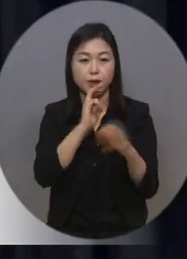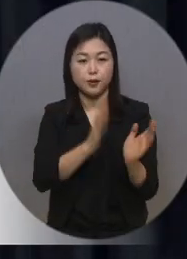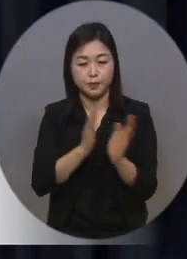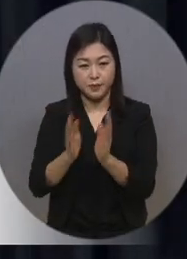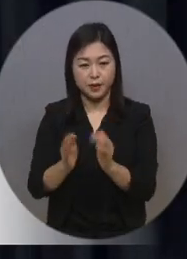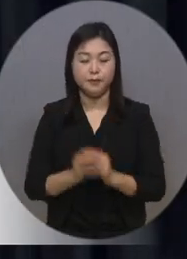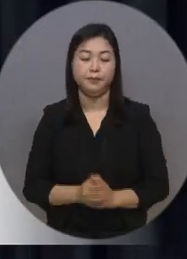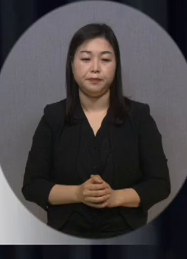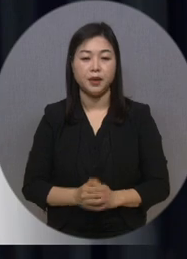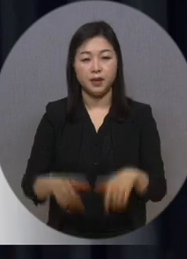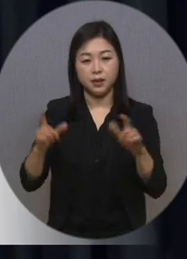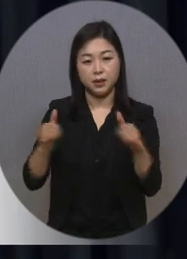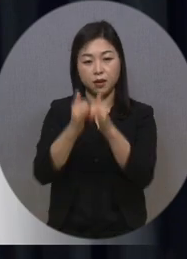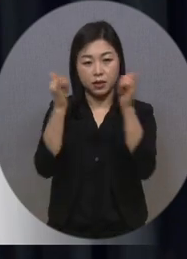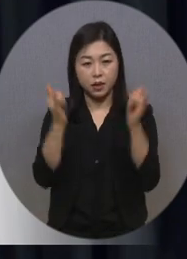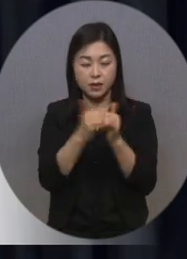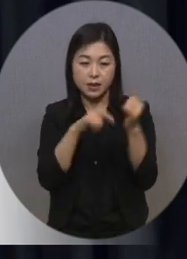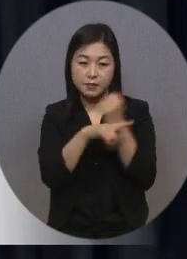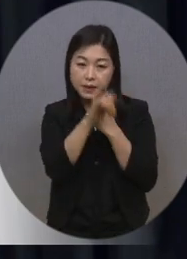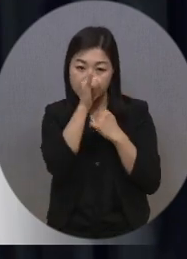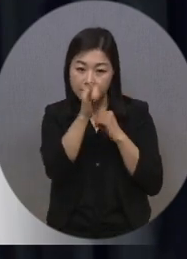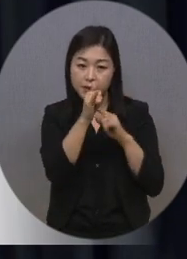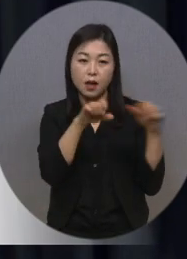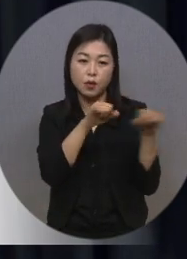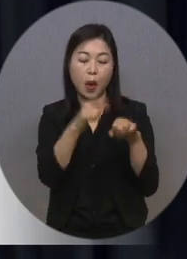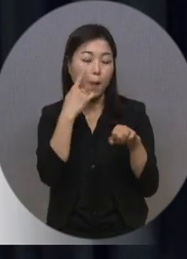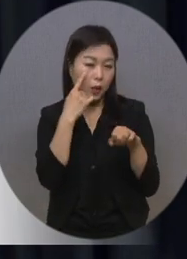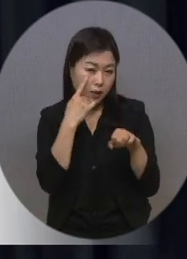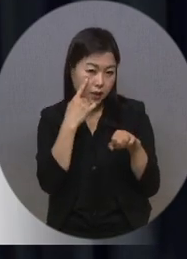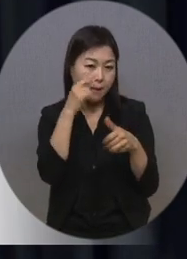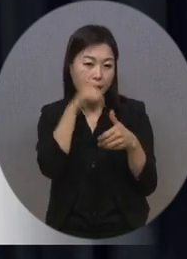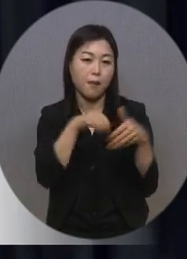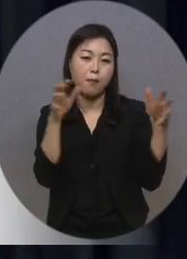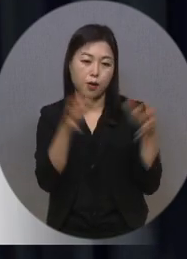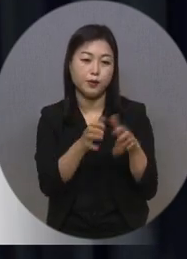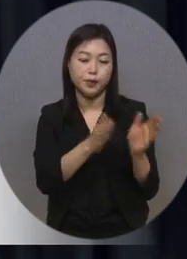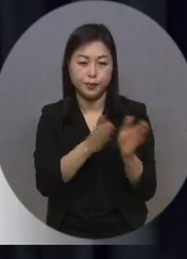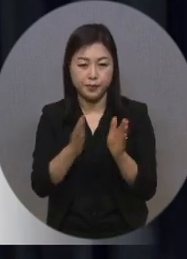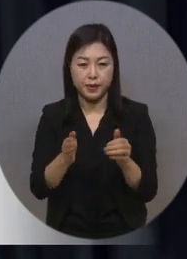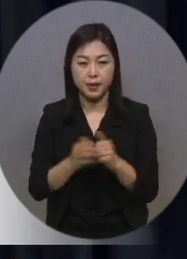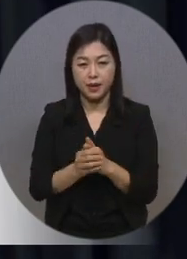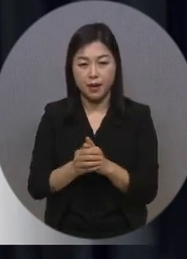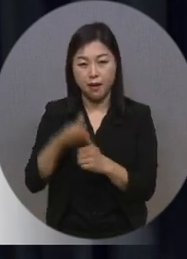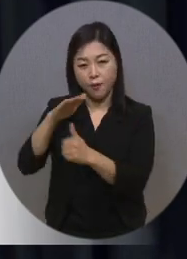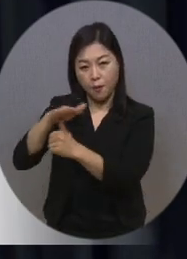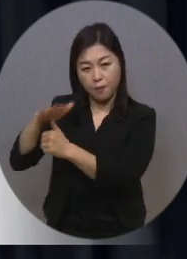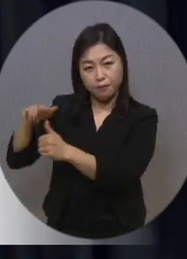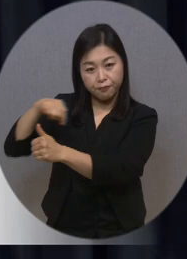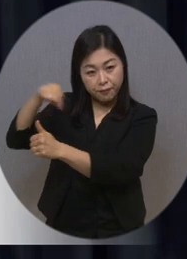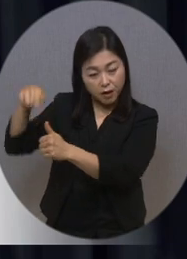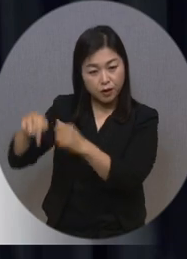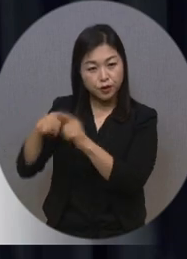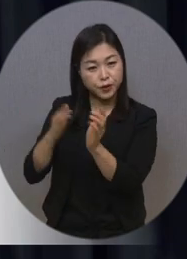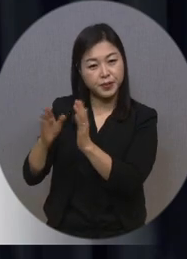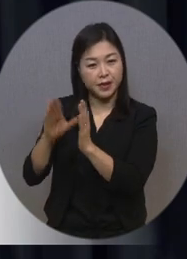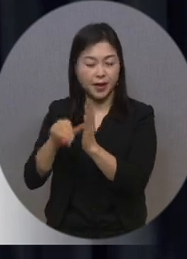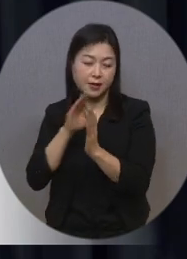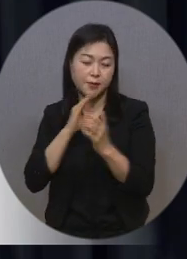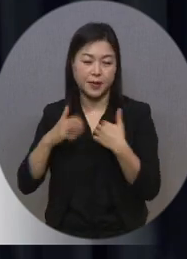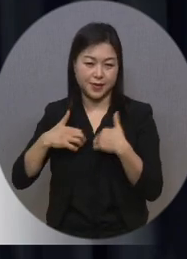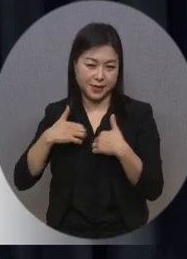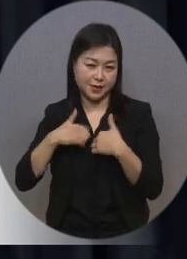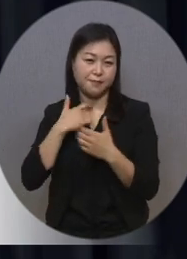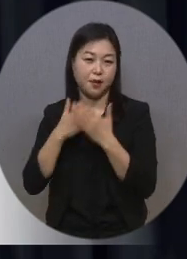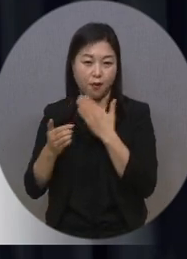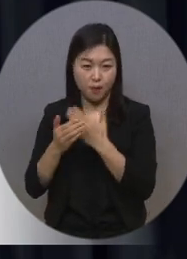있게 활동해보자 하는 마음을 모아서 준비하게 되었고요. 사실은 아이들은 준비하는 시간에서 정말 정말